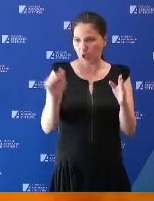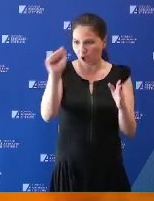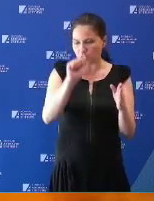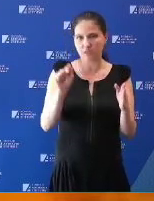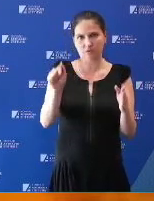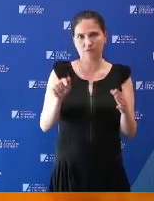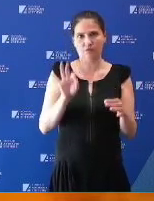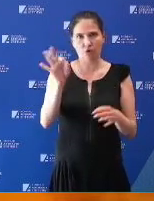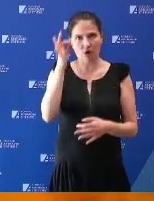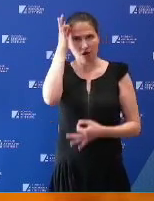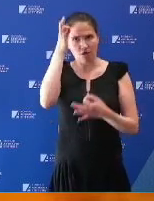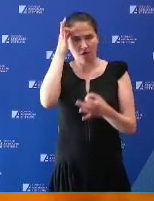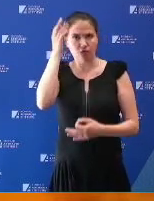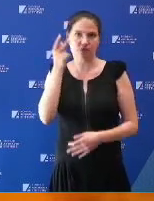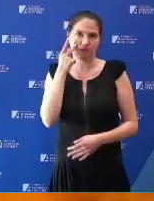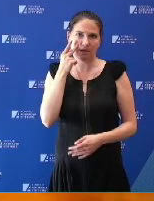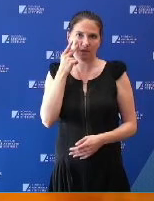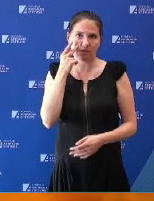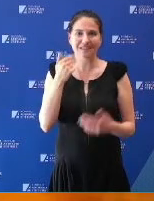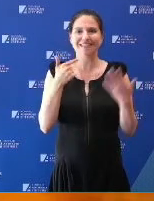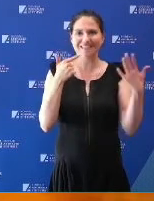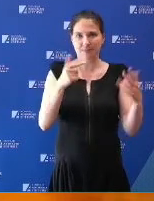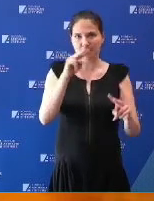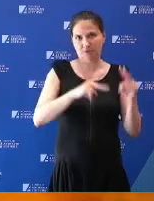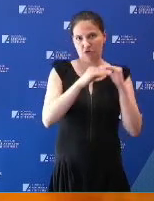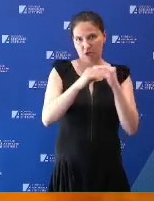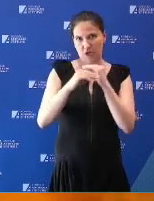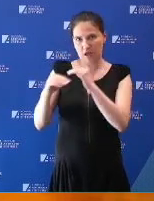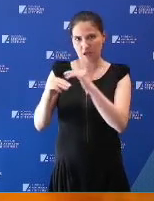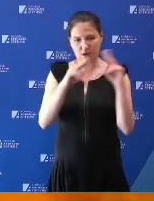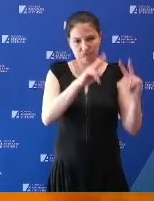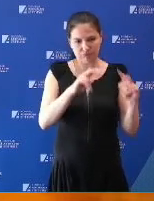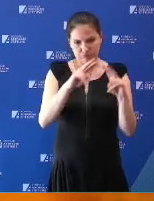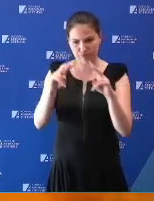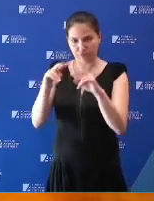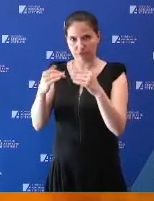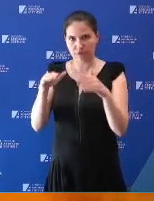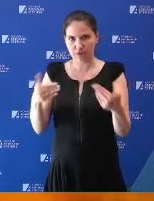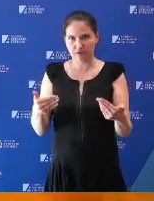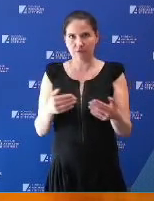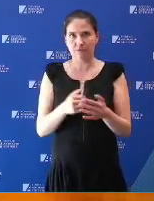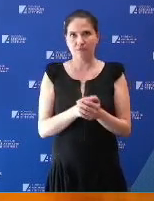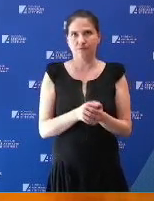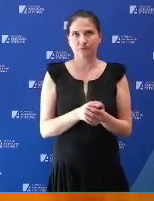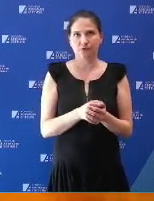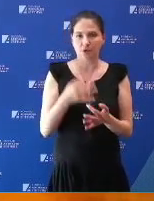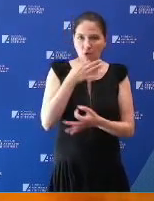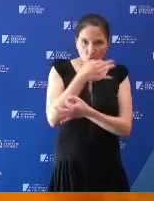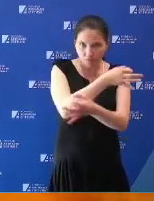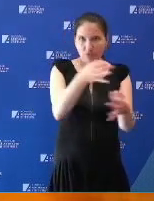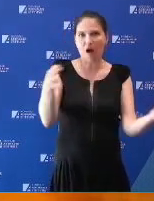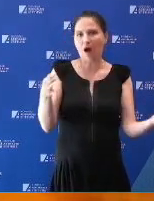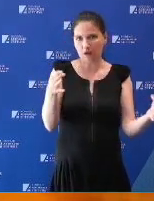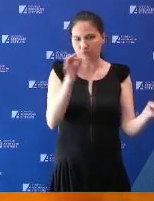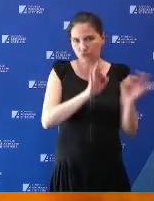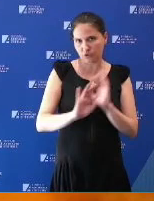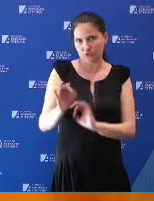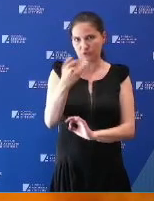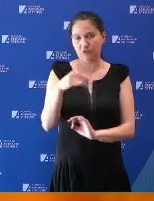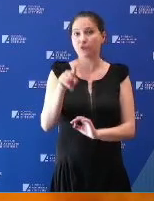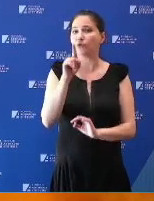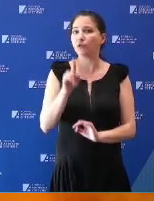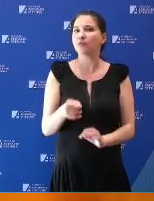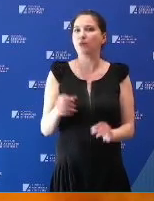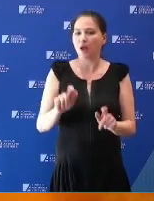ausschaut. Wir haben 7 verschiedene Länder untersucht und haben auch Umfragen gemacht. Und da hat sich tatsächlich herausgestellt,